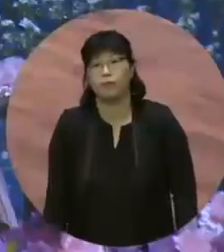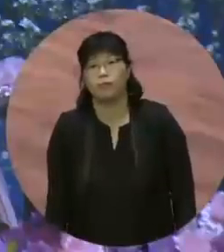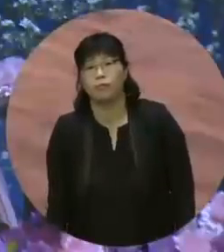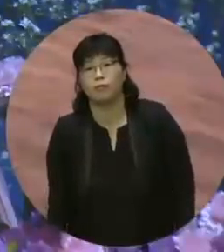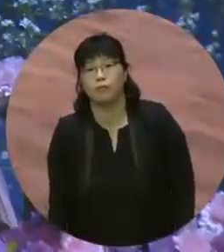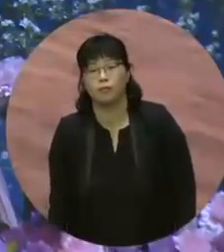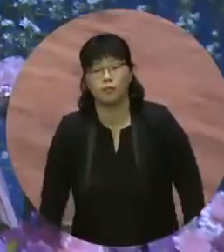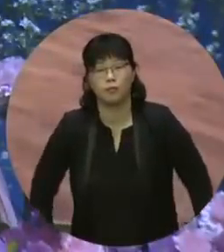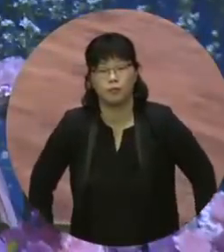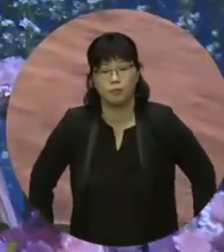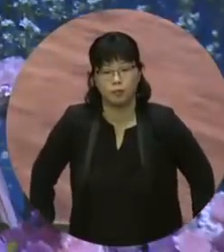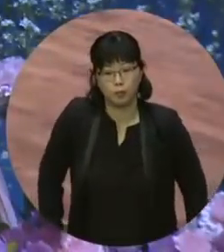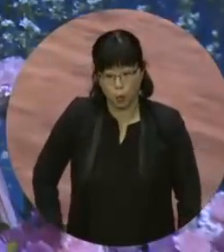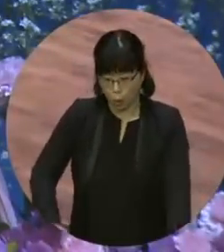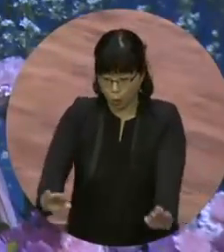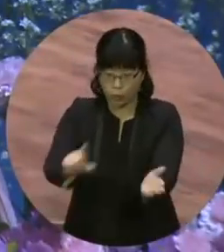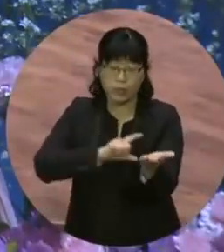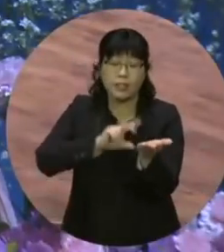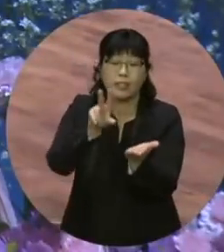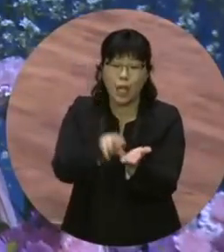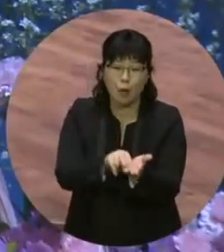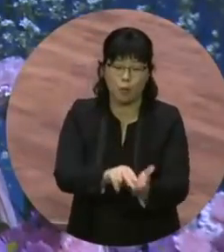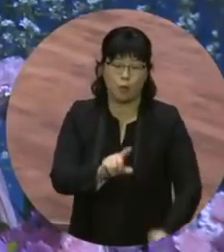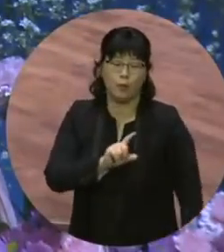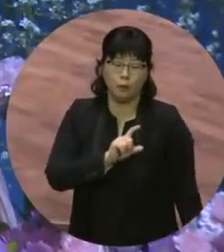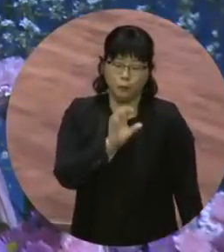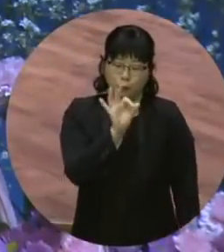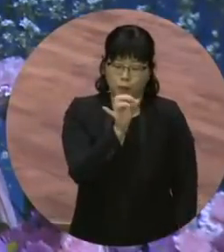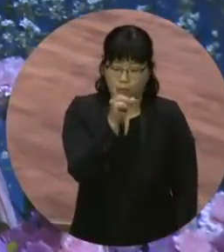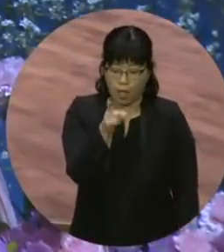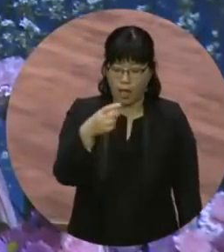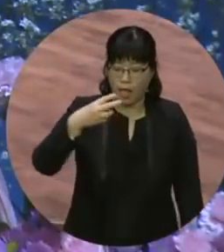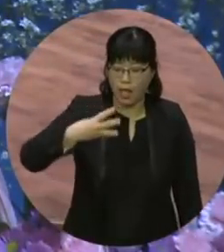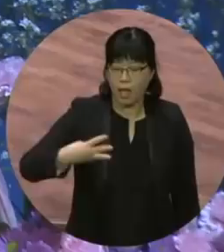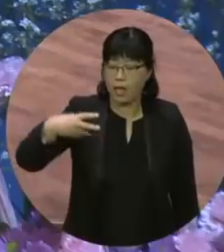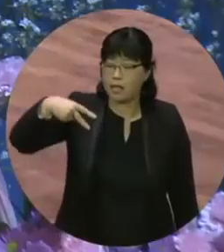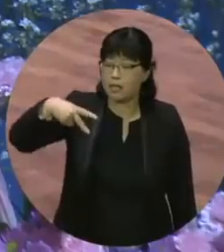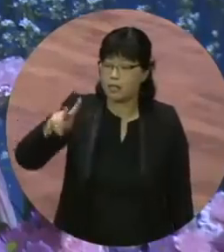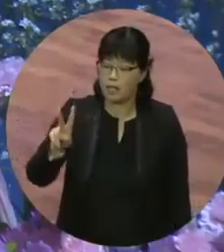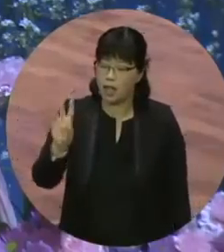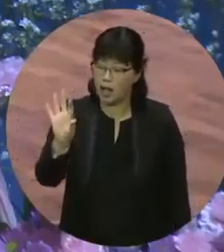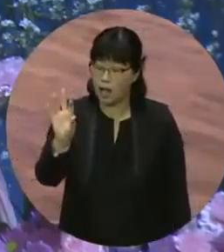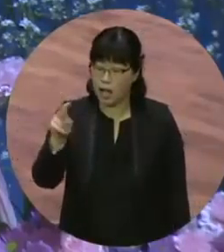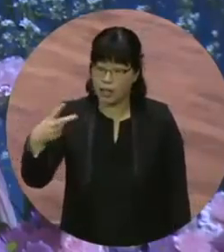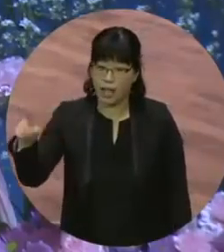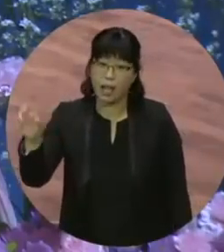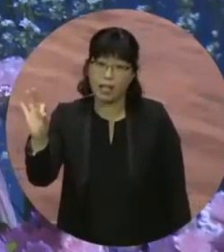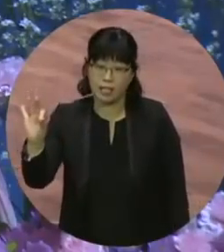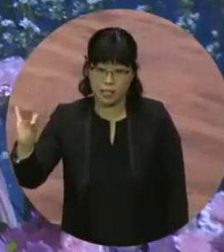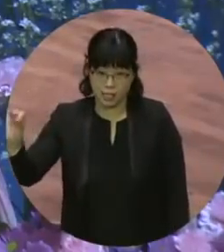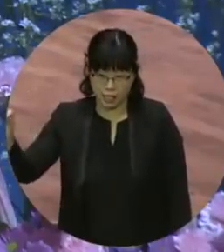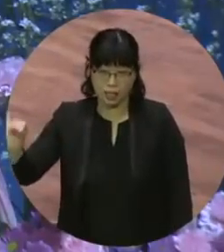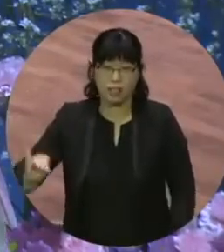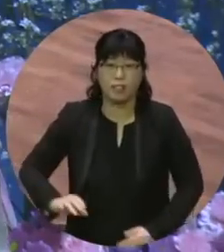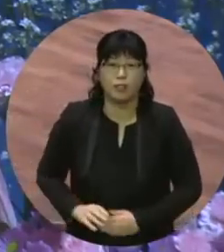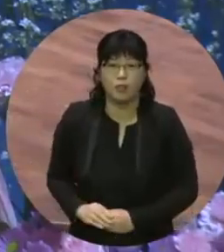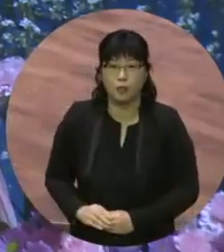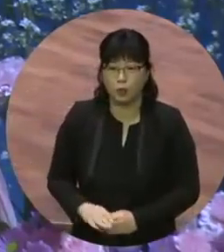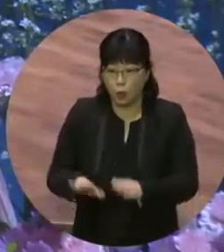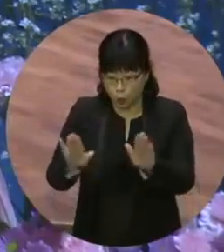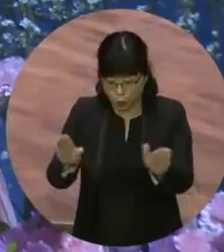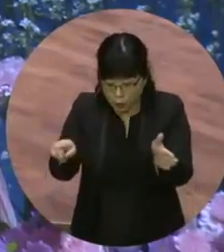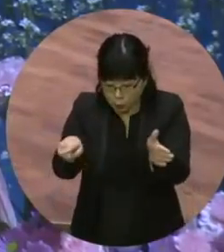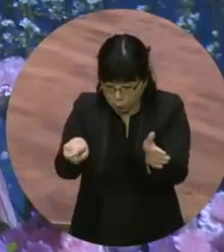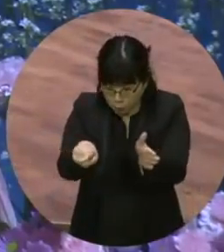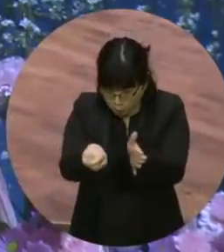이거들의 말씀 가지고 엘사다이라는 제목 말씀드립니다. 우리가 신앙생활하는 핵심, 이 핵심을 삼고